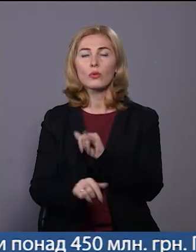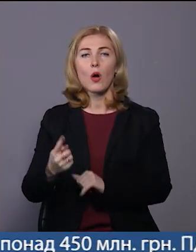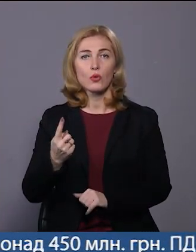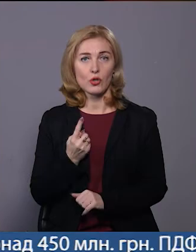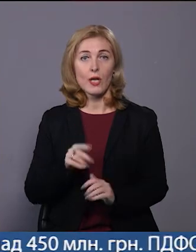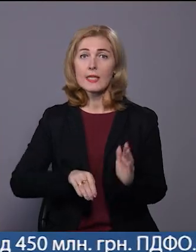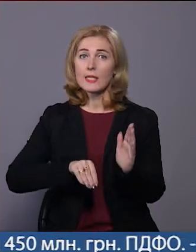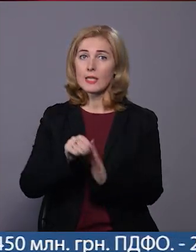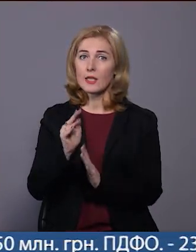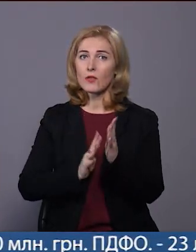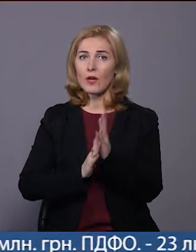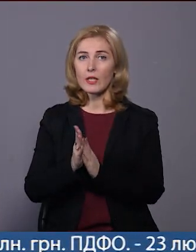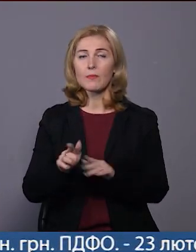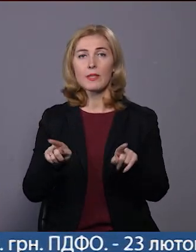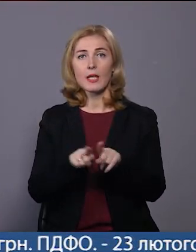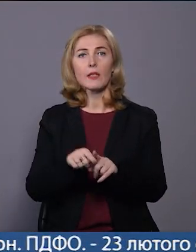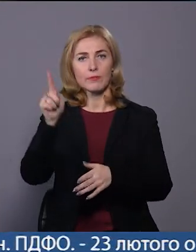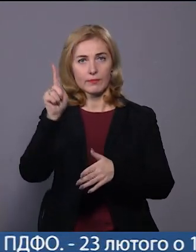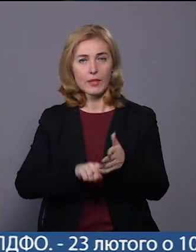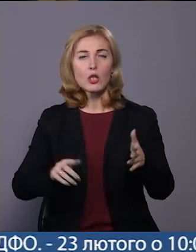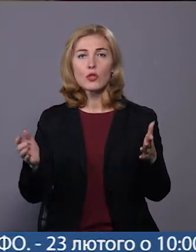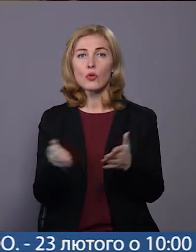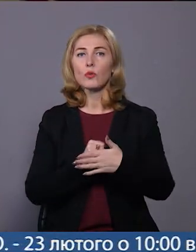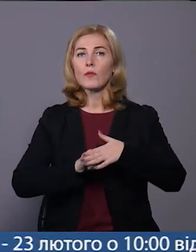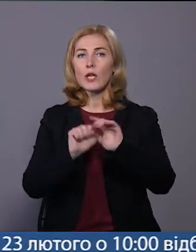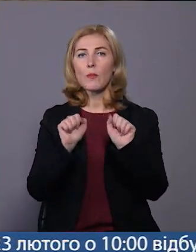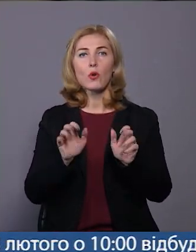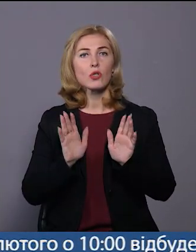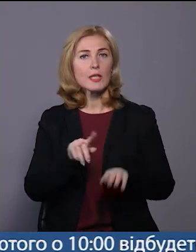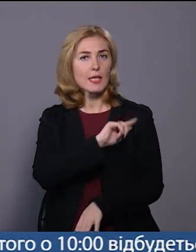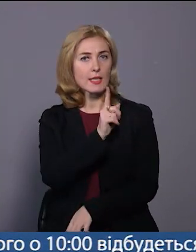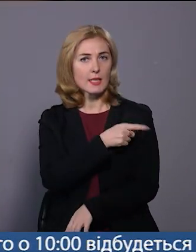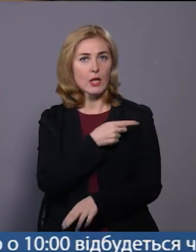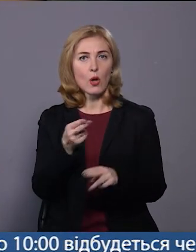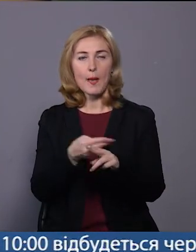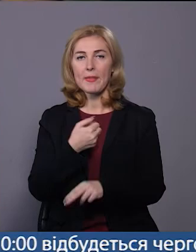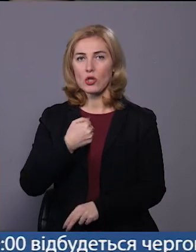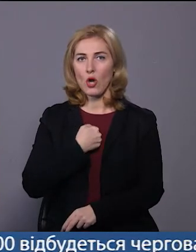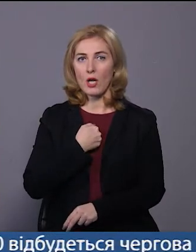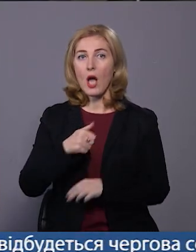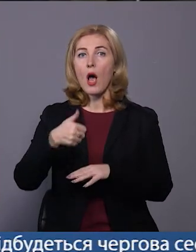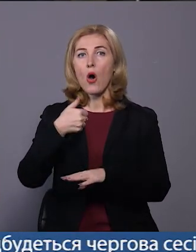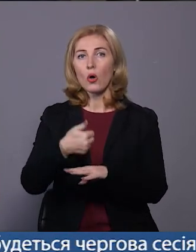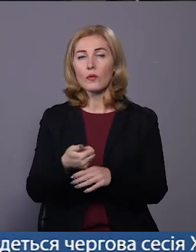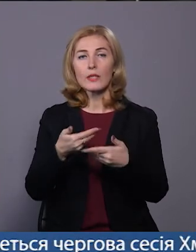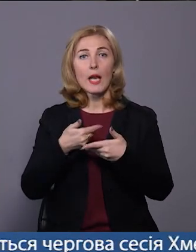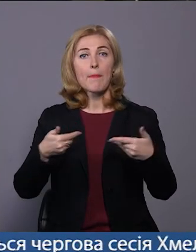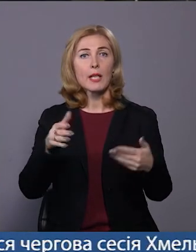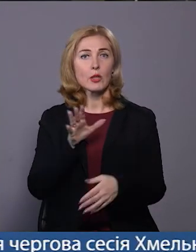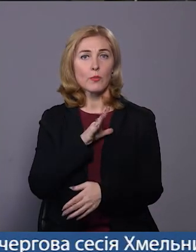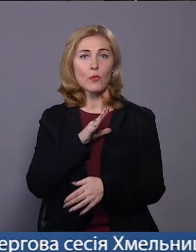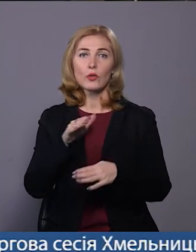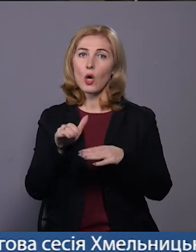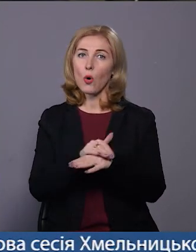З дитинства він ріс із чітким переконанням, що здобути авторитет можна лише силою та безжальністю. Головний для мене був